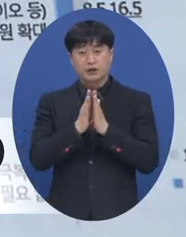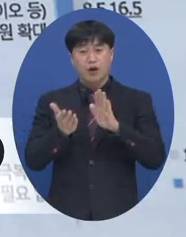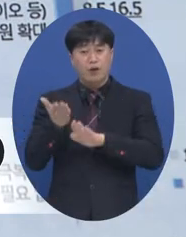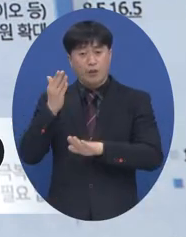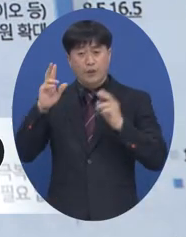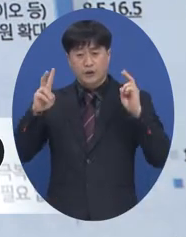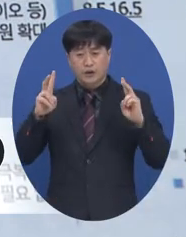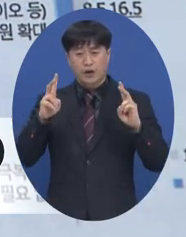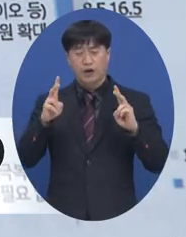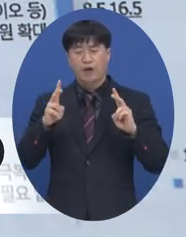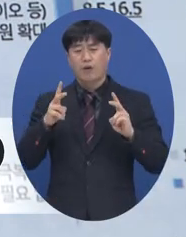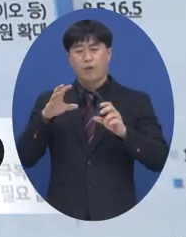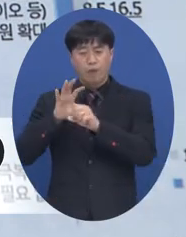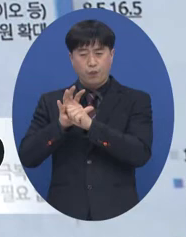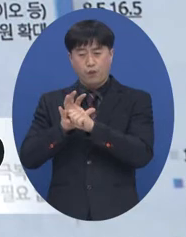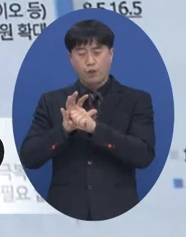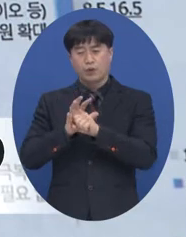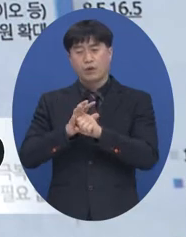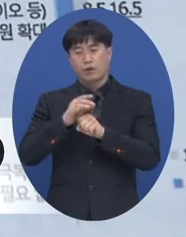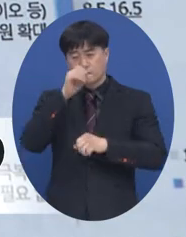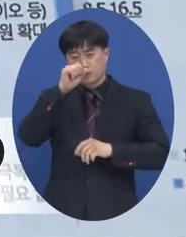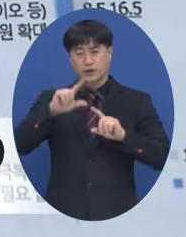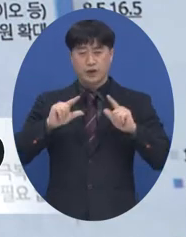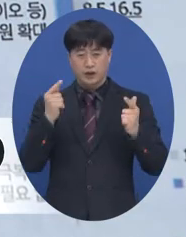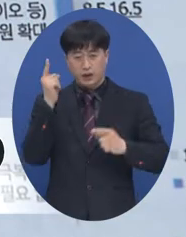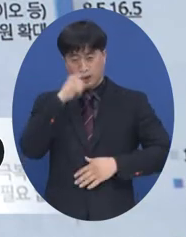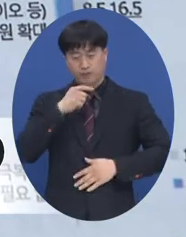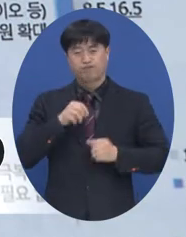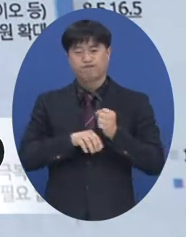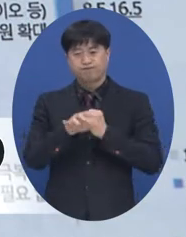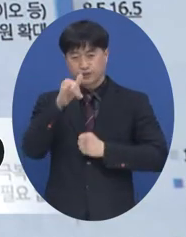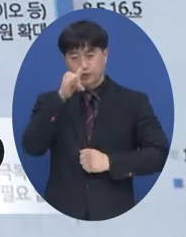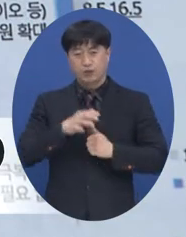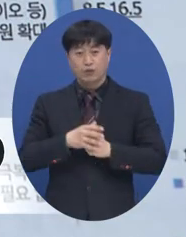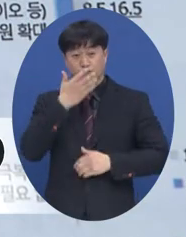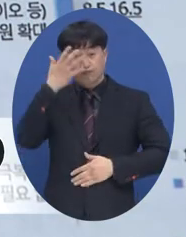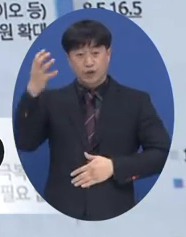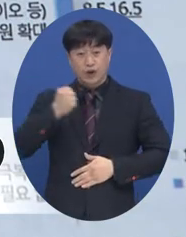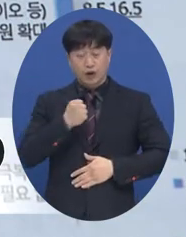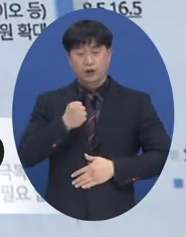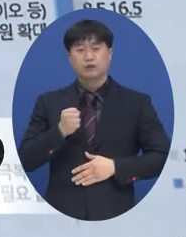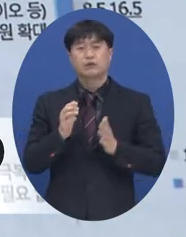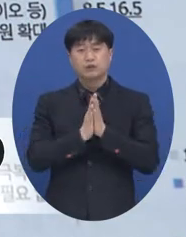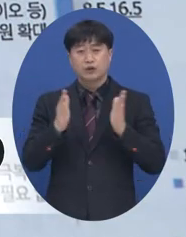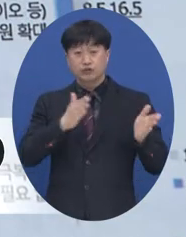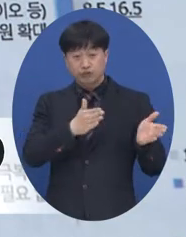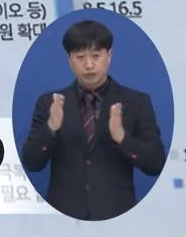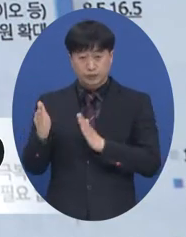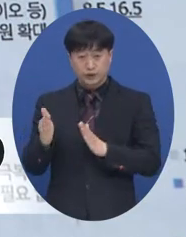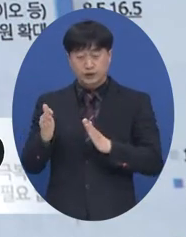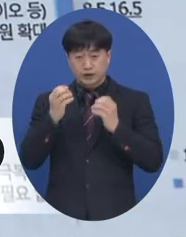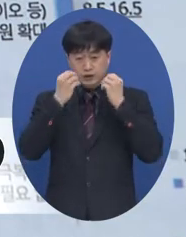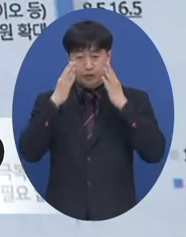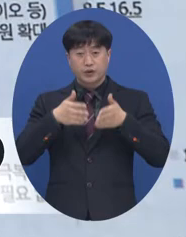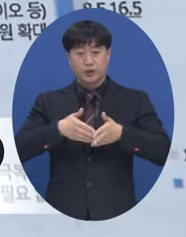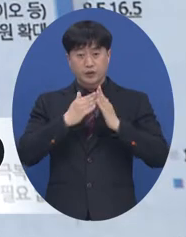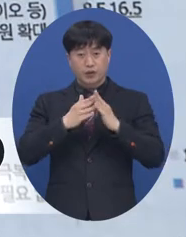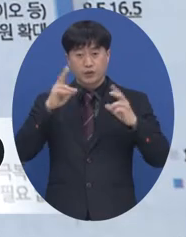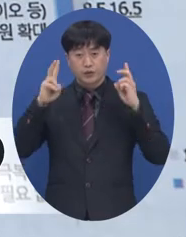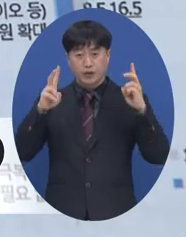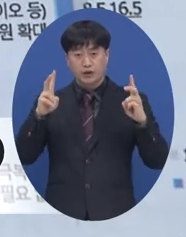부정적인 영향을 끼친 것으로 나타났습니다 꿈을 갖고 이제 막고 최 치 울 준비를 했던 우리 신생기업들이